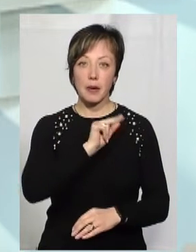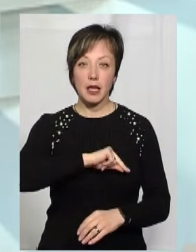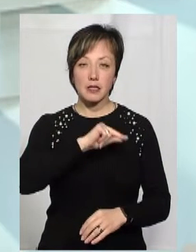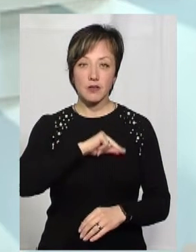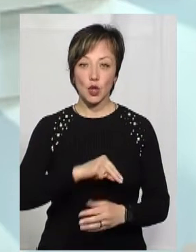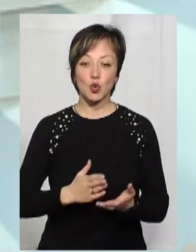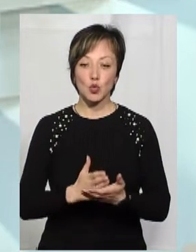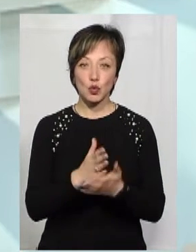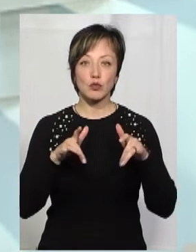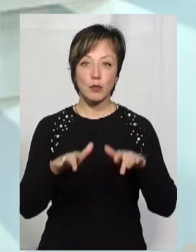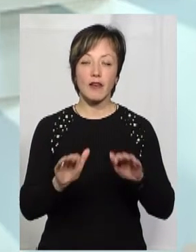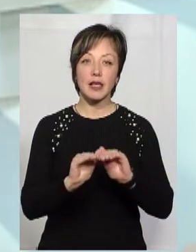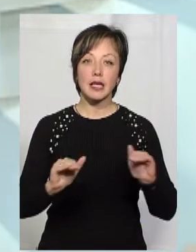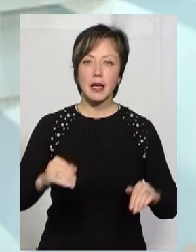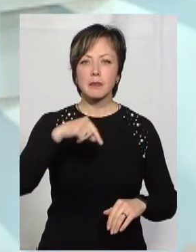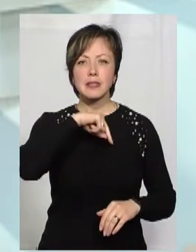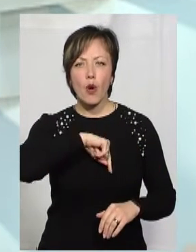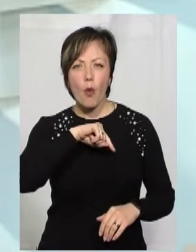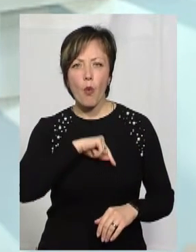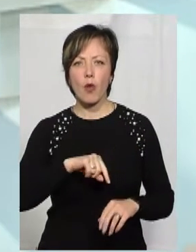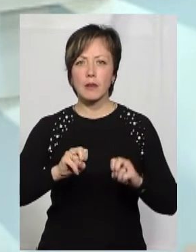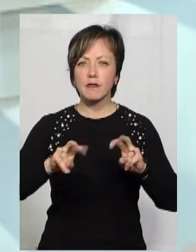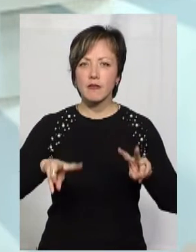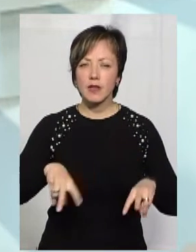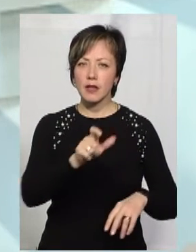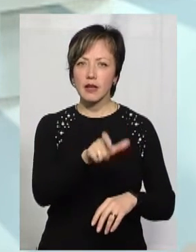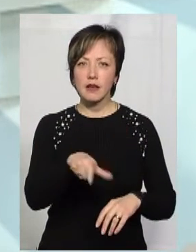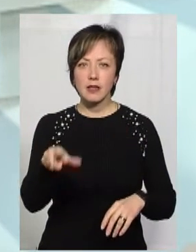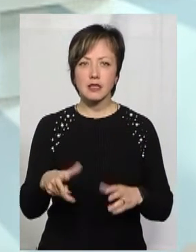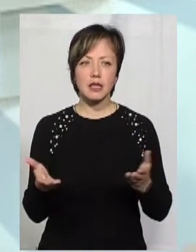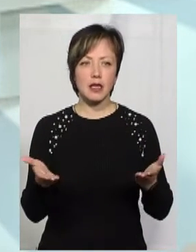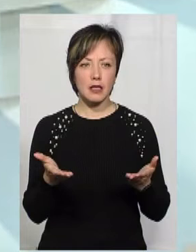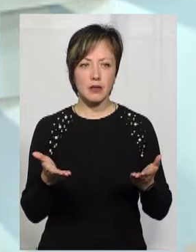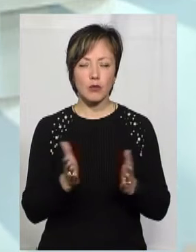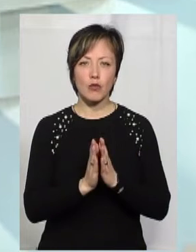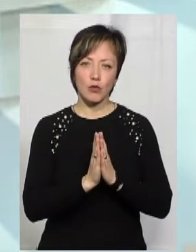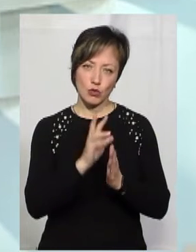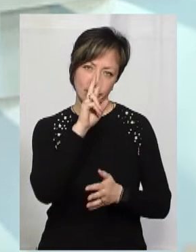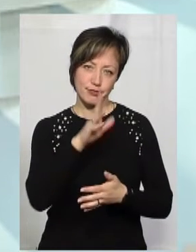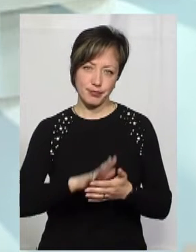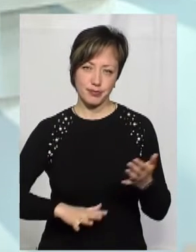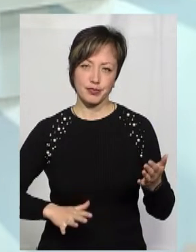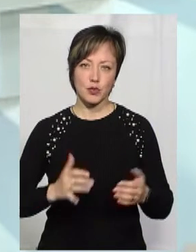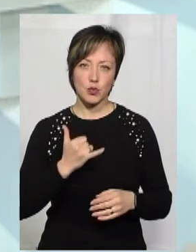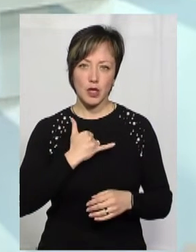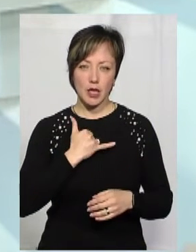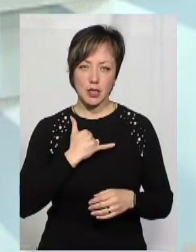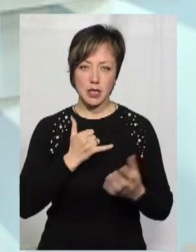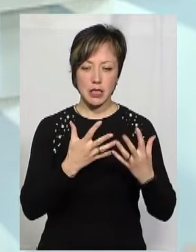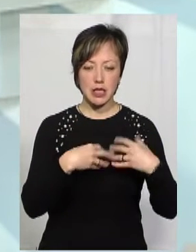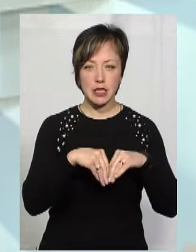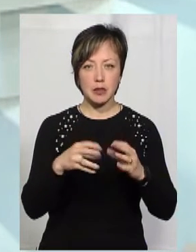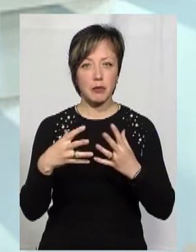працівники служби у справах дітей, психологи, фахівці, які, вибачте, я також завжди прошу пробачення у наших